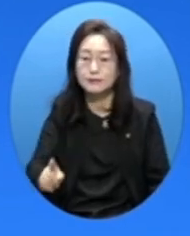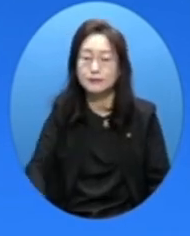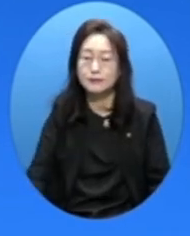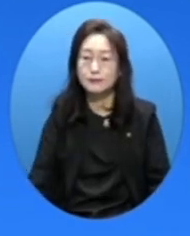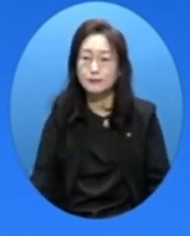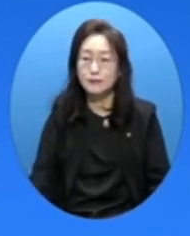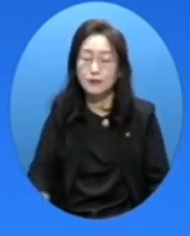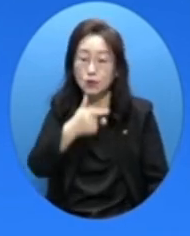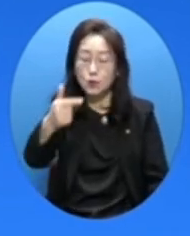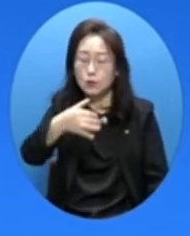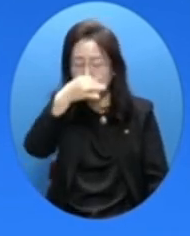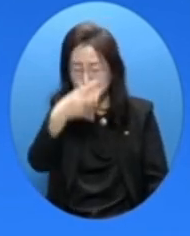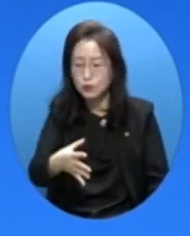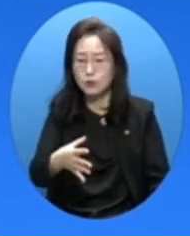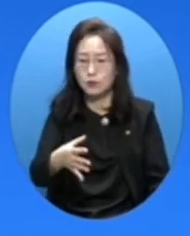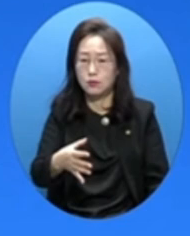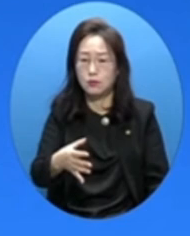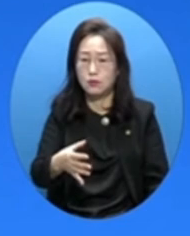너무 힘들어서